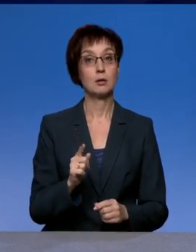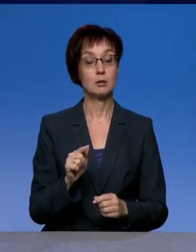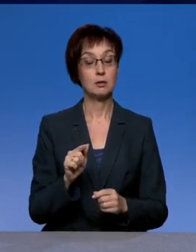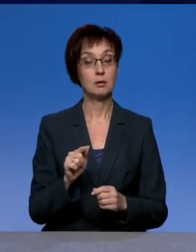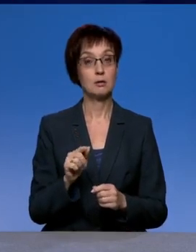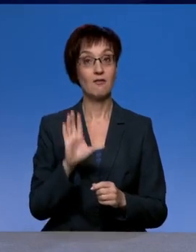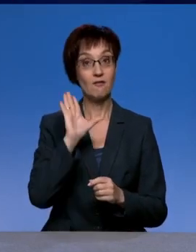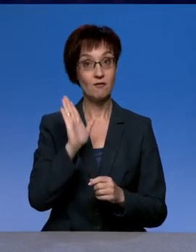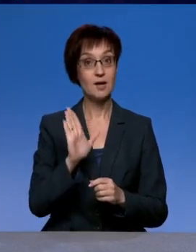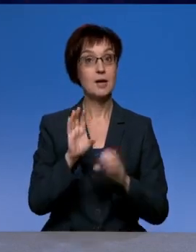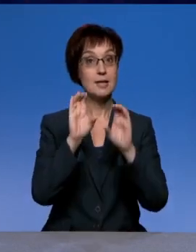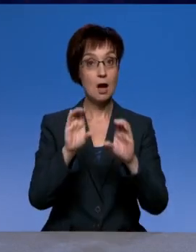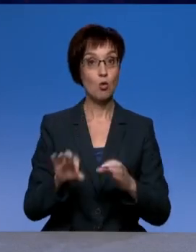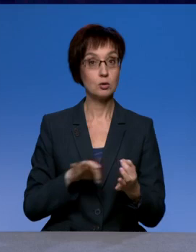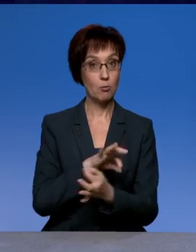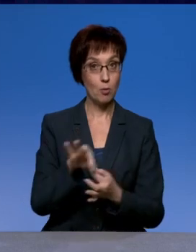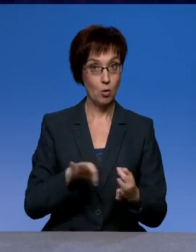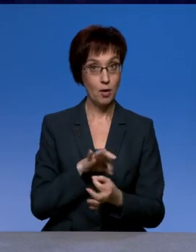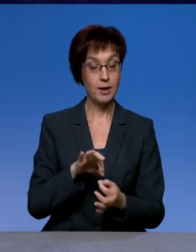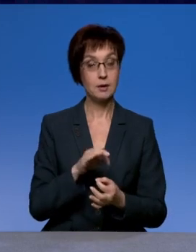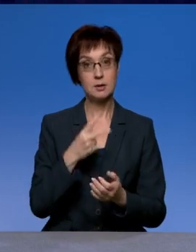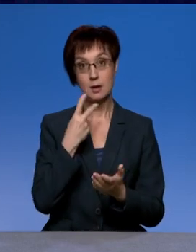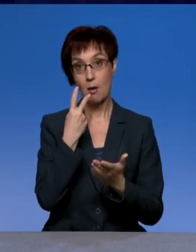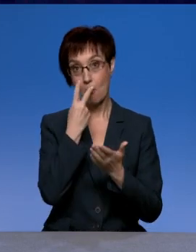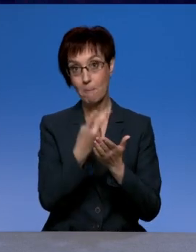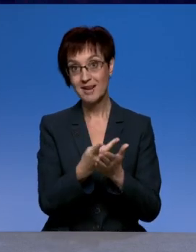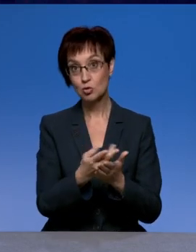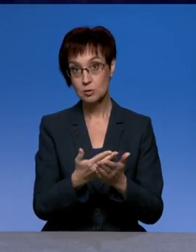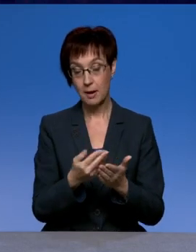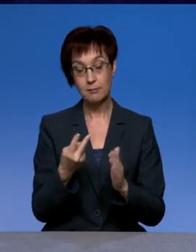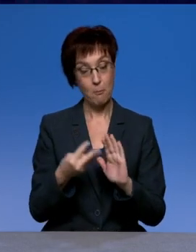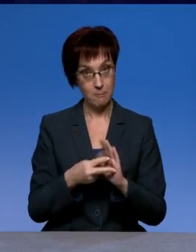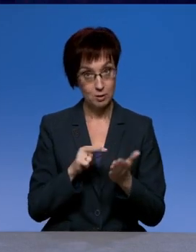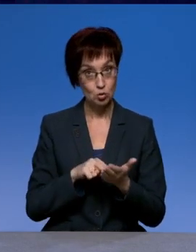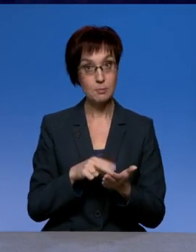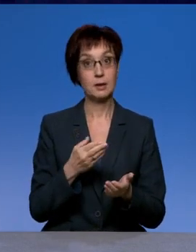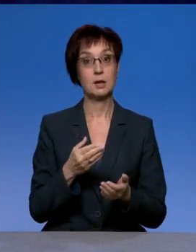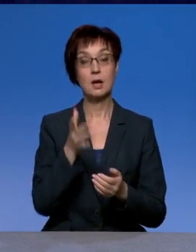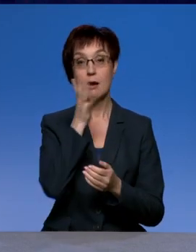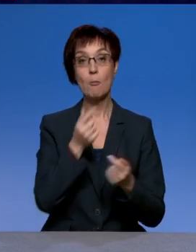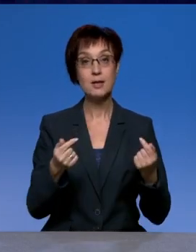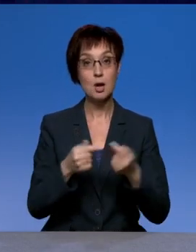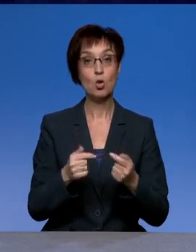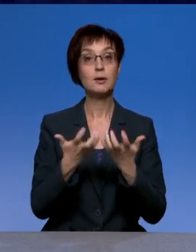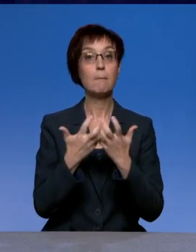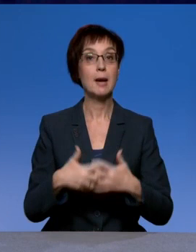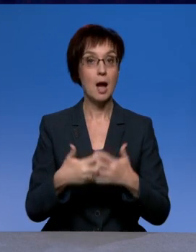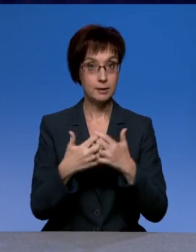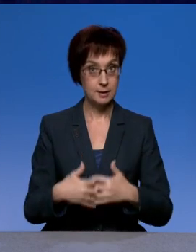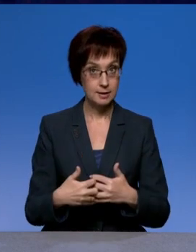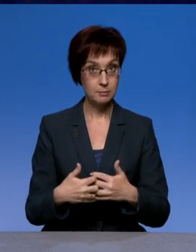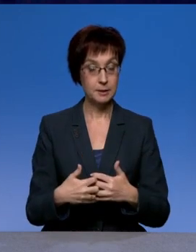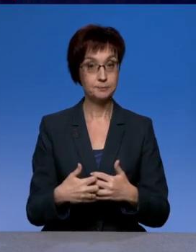в законопроекте или в законе, который будет пройдет уже три чтения, определенные механизмы, которые будут, с одной